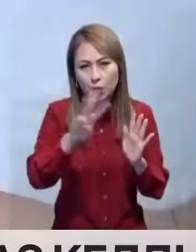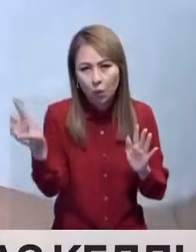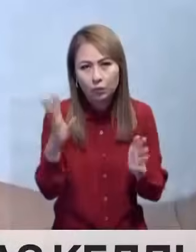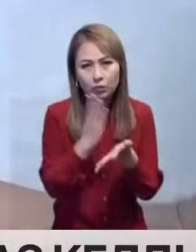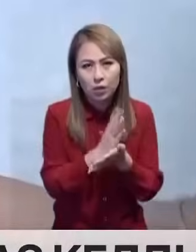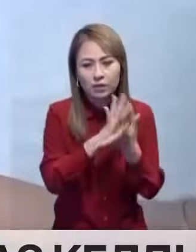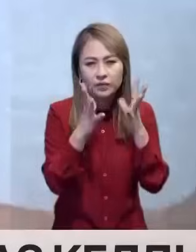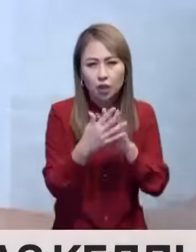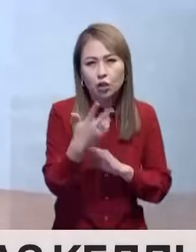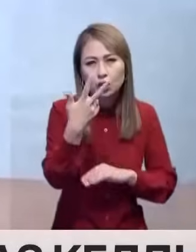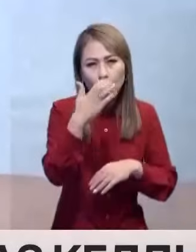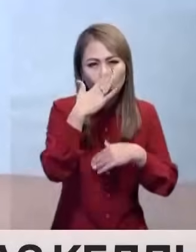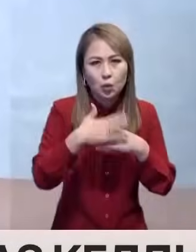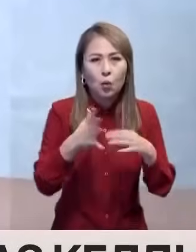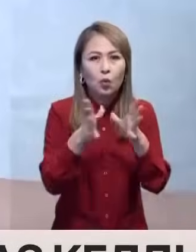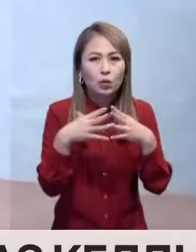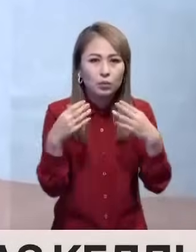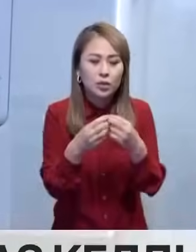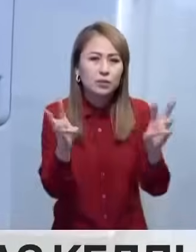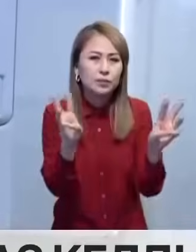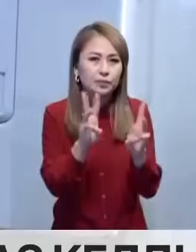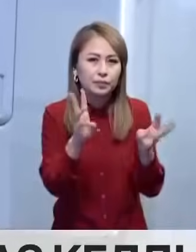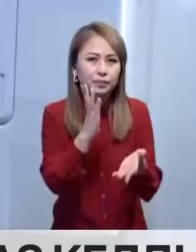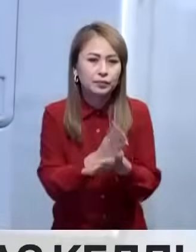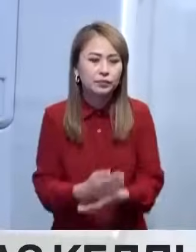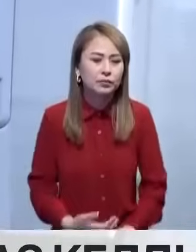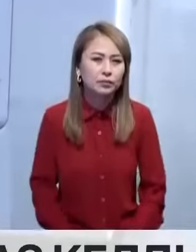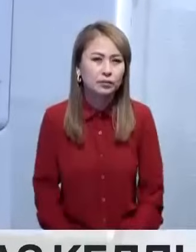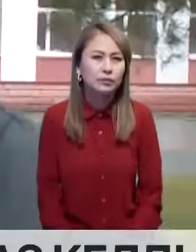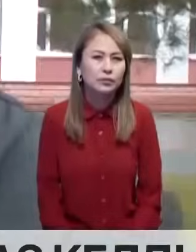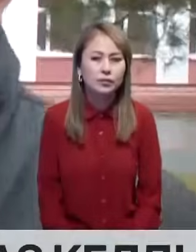Нәтижесінде 300-ге жуық отбасы көгілдір отын игілігіне қол жеткізді.